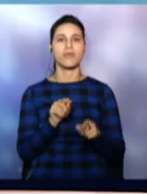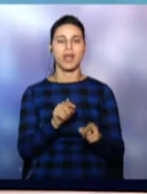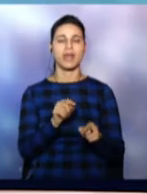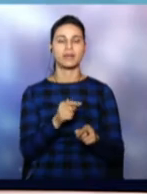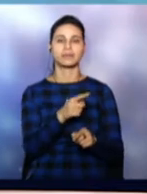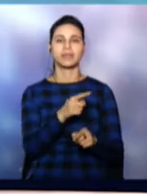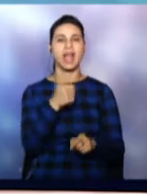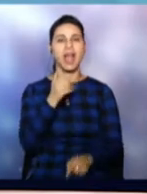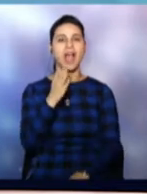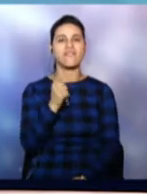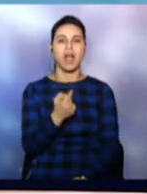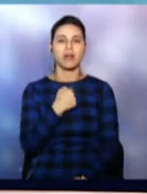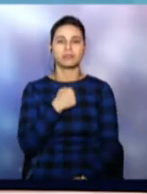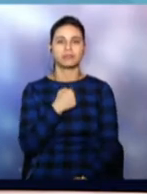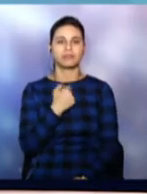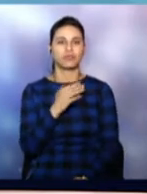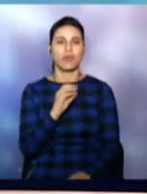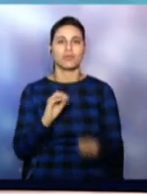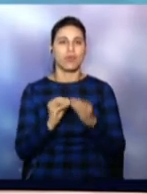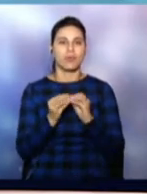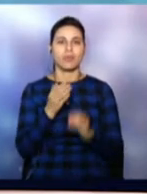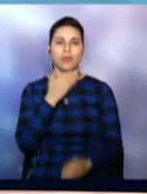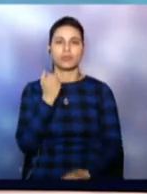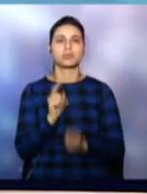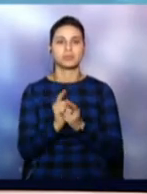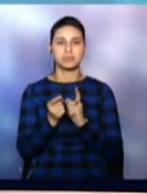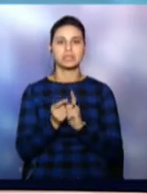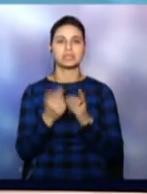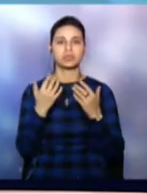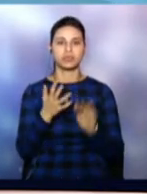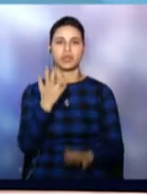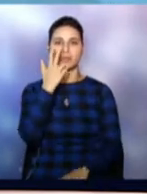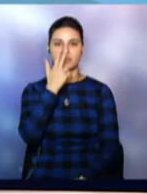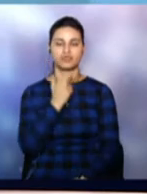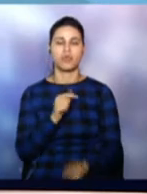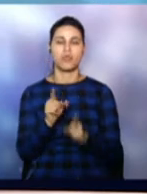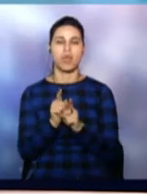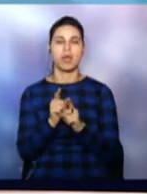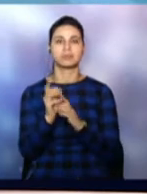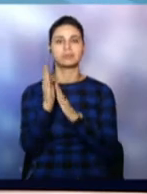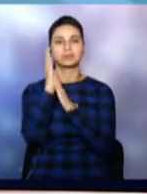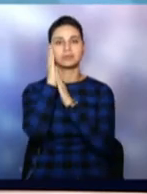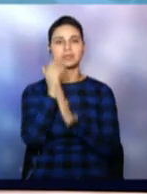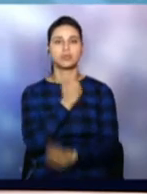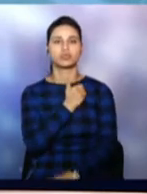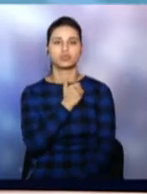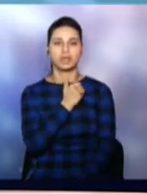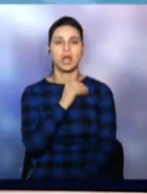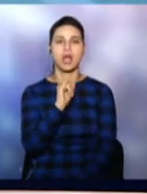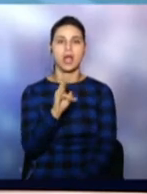და ამიტომ იწვევს არამატონიზირებელს, არამედ პირიქით, ამის საწინააღმდეგო ან რაღაც ეს